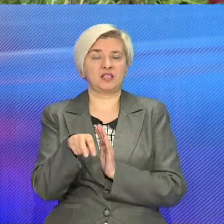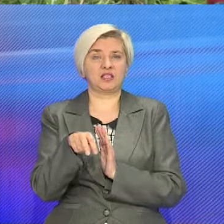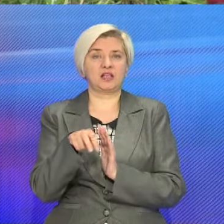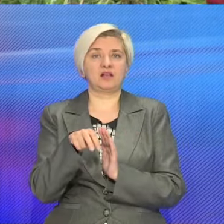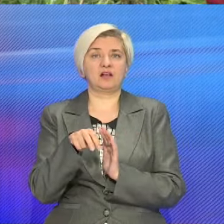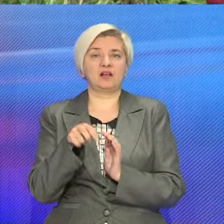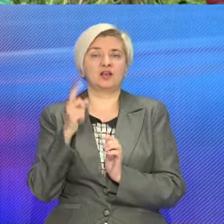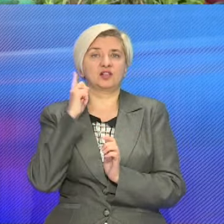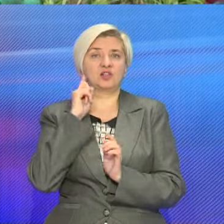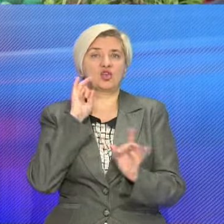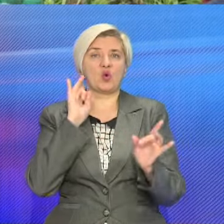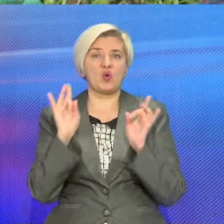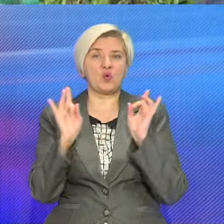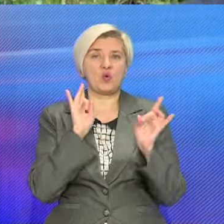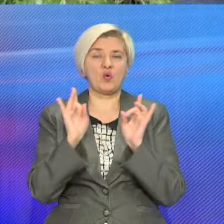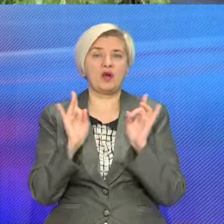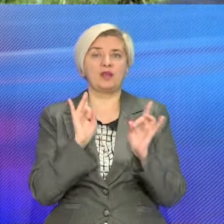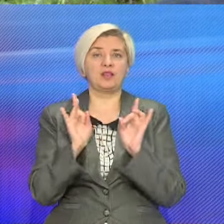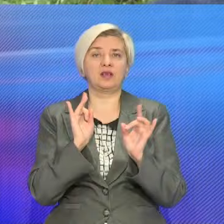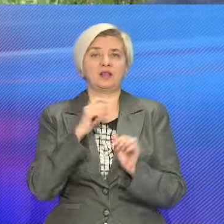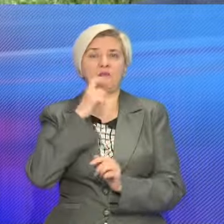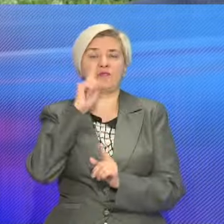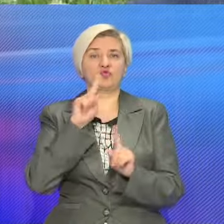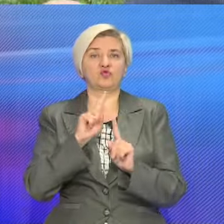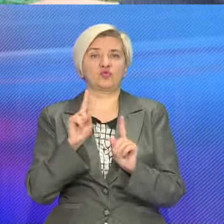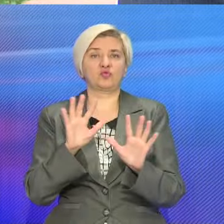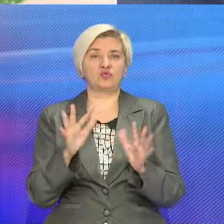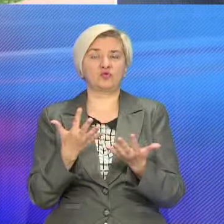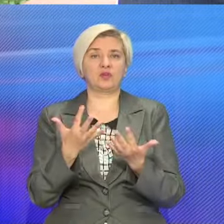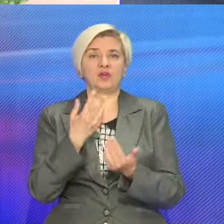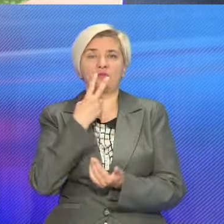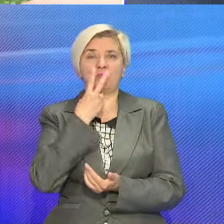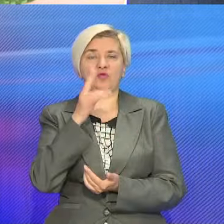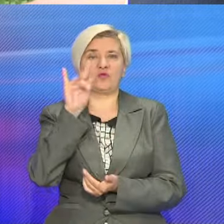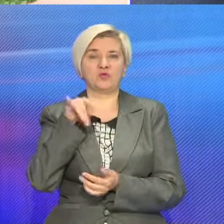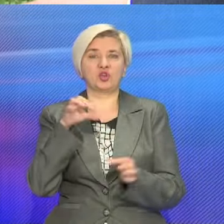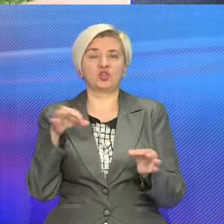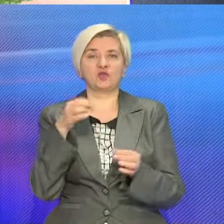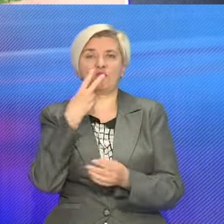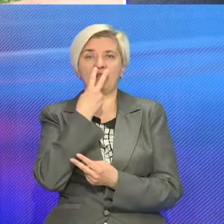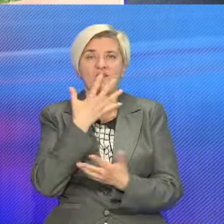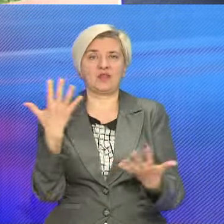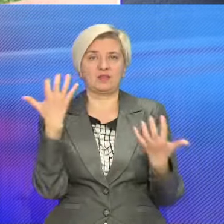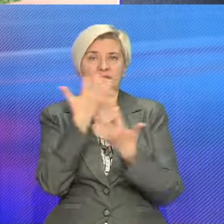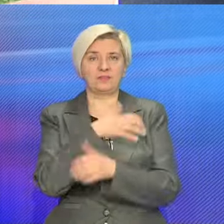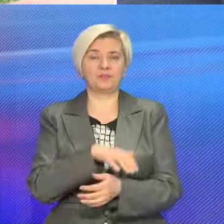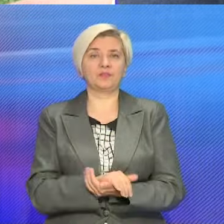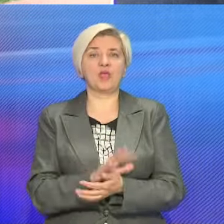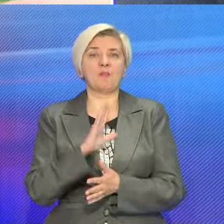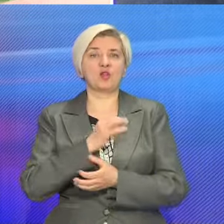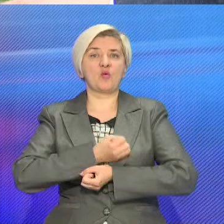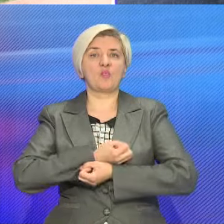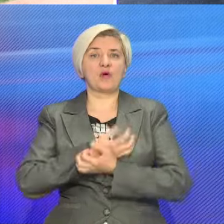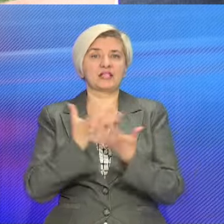Слышим такой грохот и не понимаем, что творится. Смотрим в окно, мы не видим через окно ничего. Уже потом